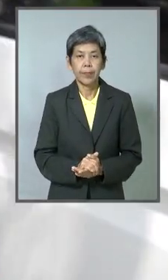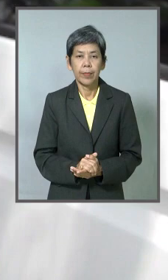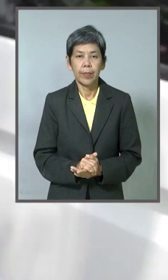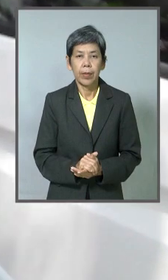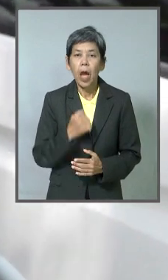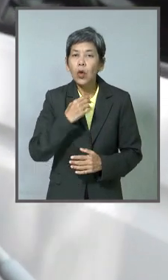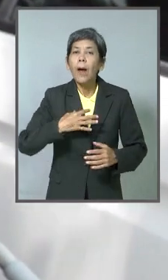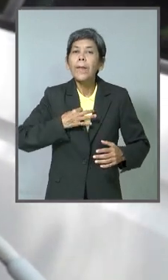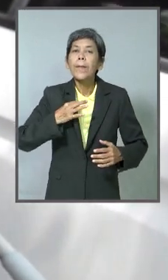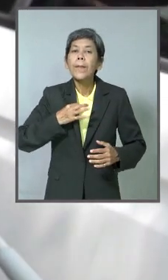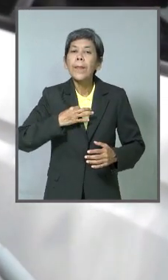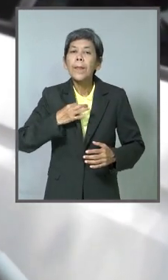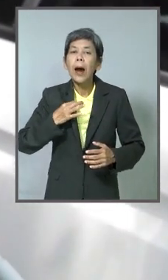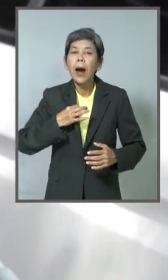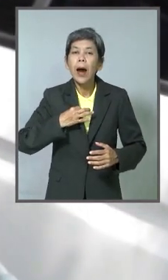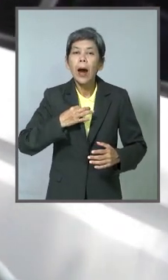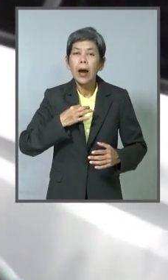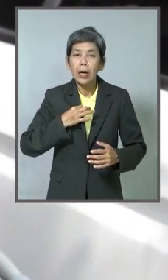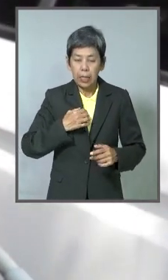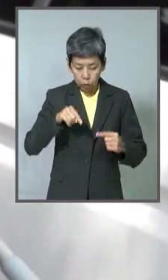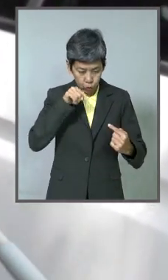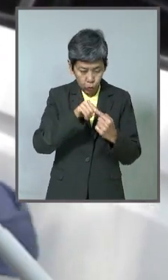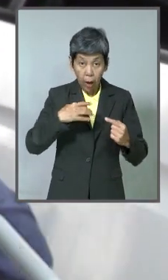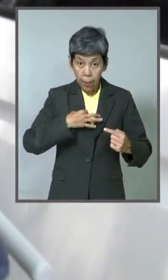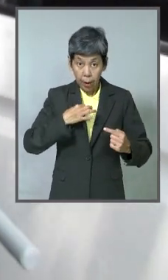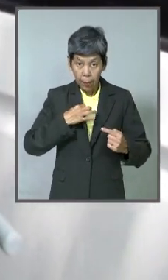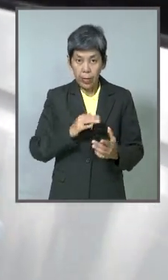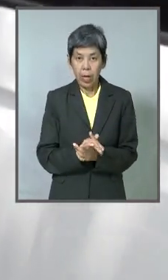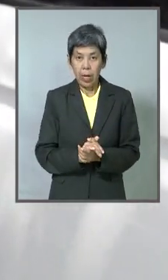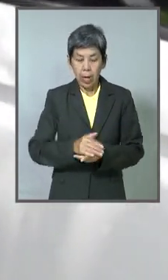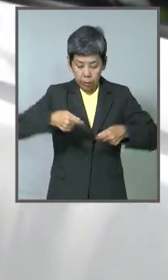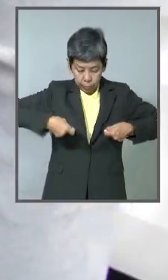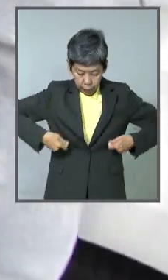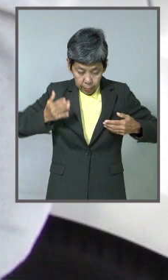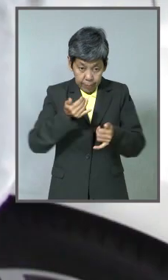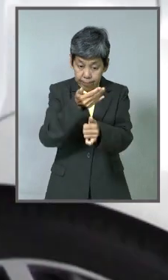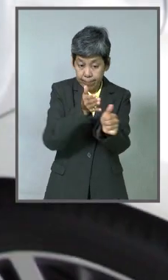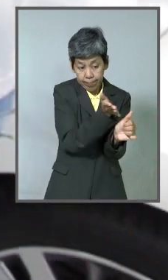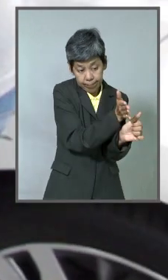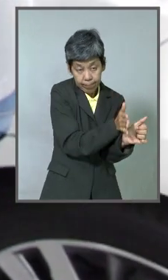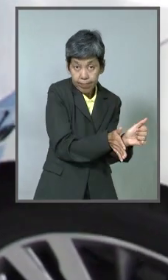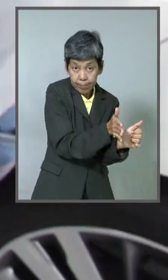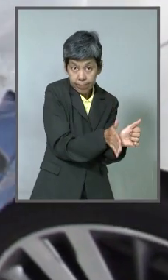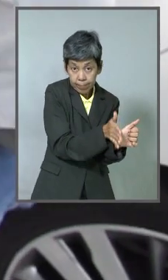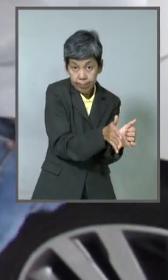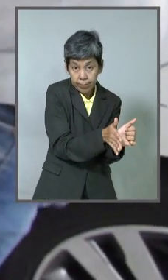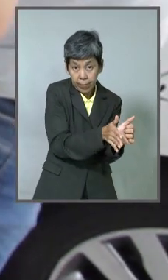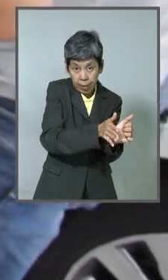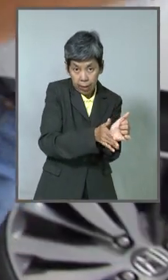ครับ อันนี้เป็นผ้ายกตัวผู้ป่วยนะครับดีไซน์จะเป็นแบบนี้นะครับแล้วก็สอดเข้าไปด้านหลังผู้ป่ว